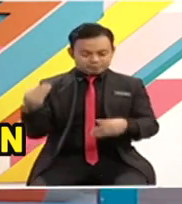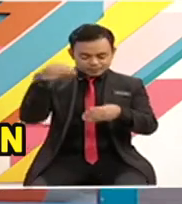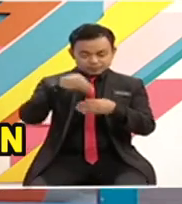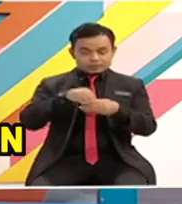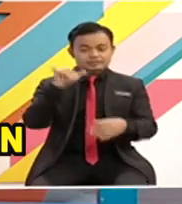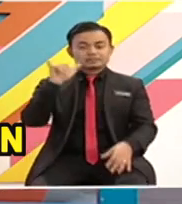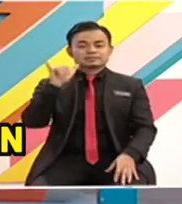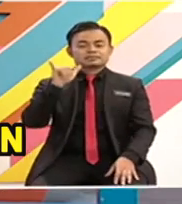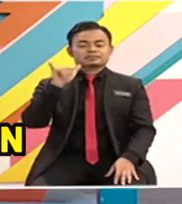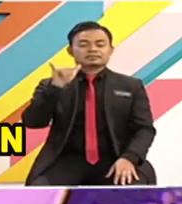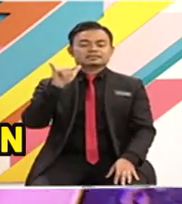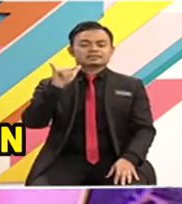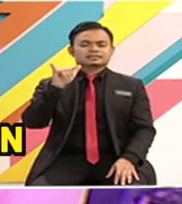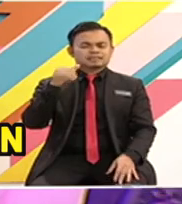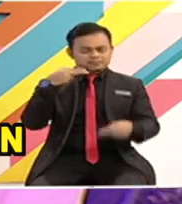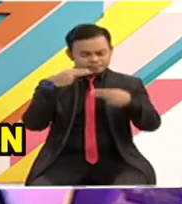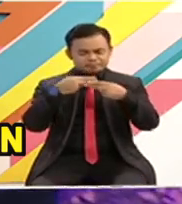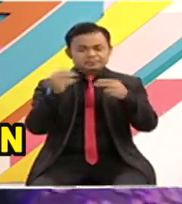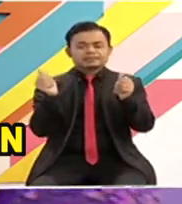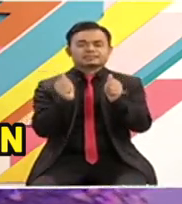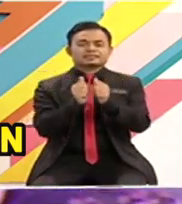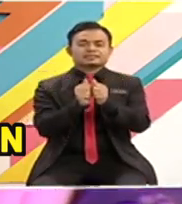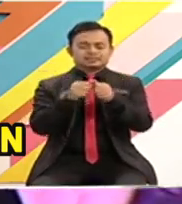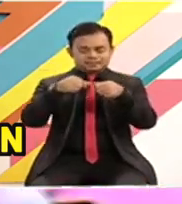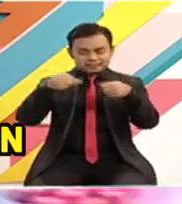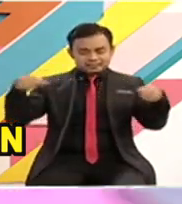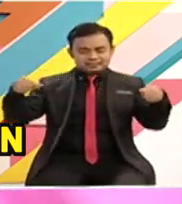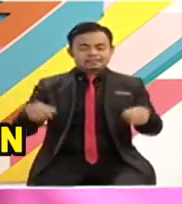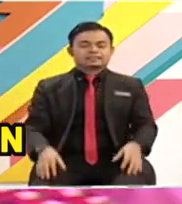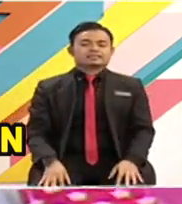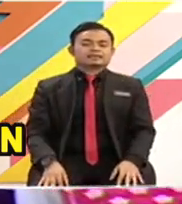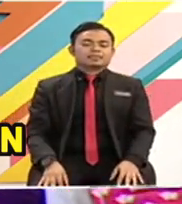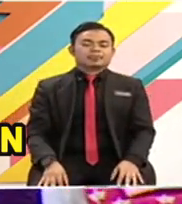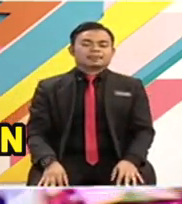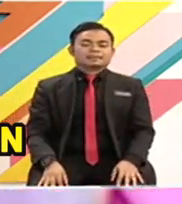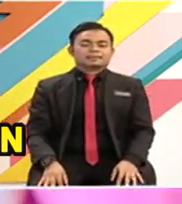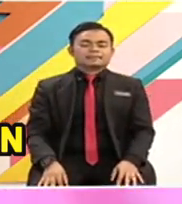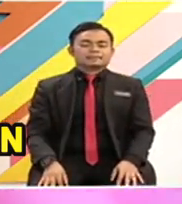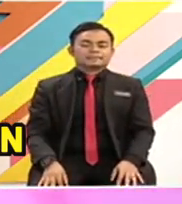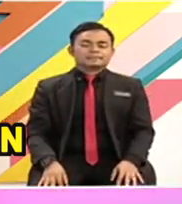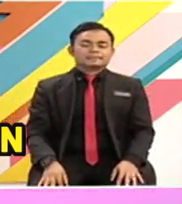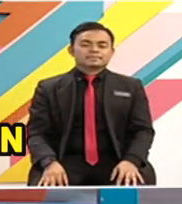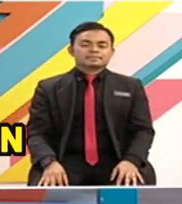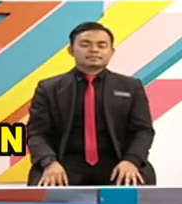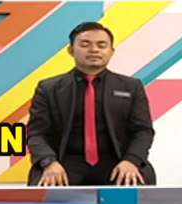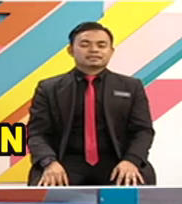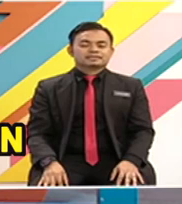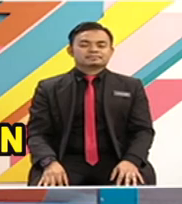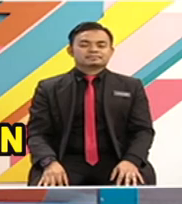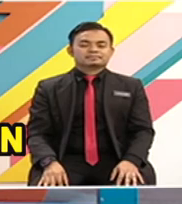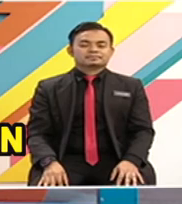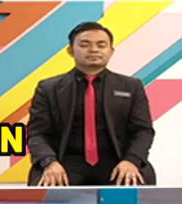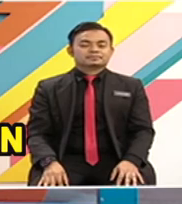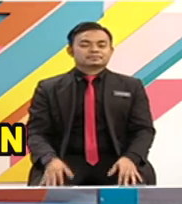adalah bekas plastik 2ons ya Nah bekas plastik 2ons Oke oke the